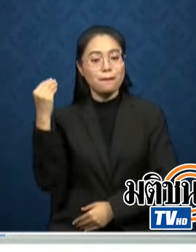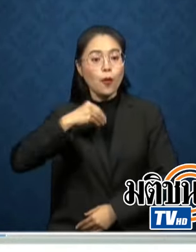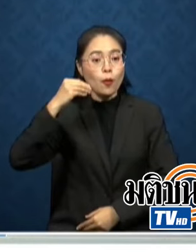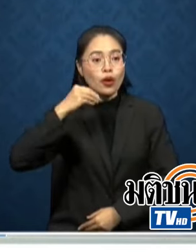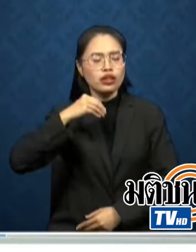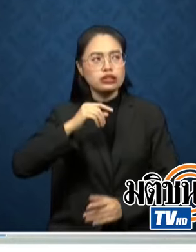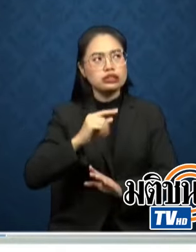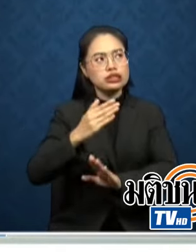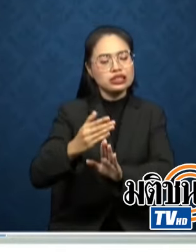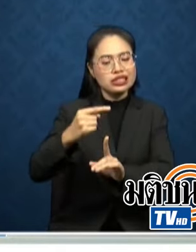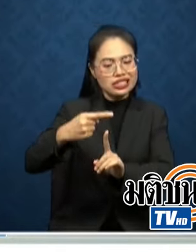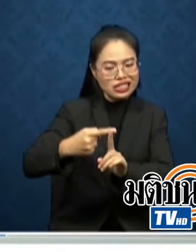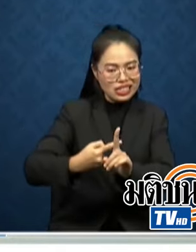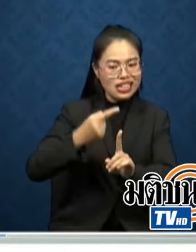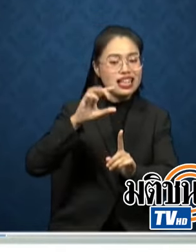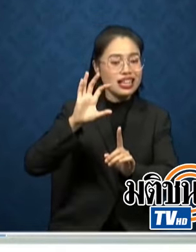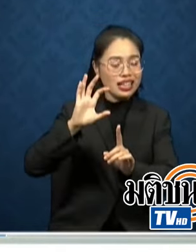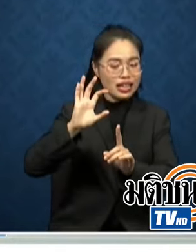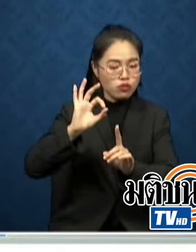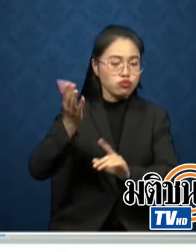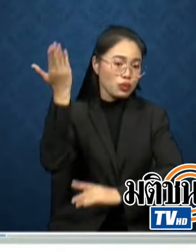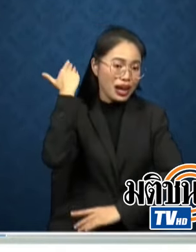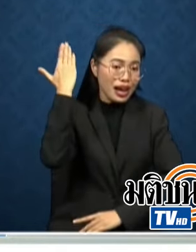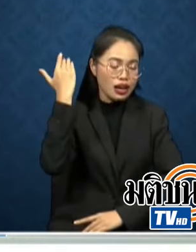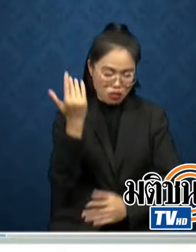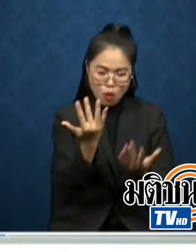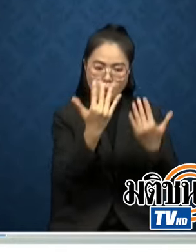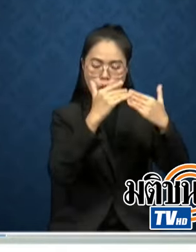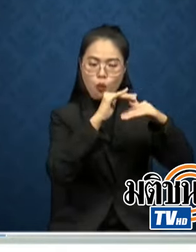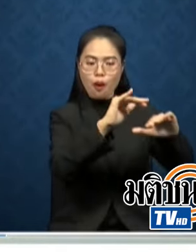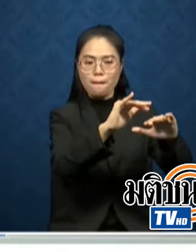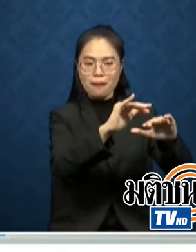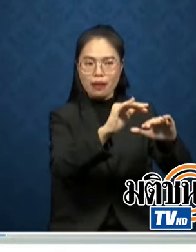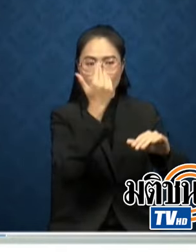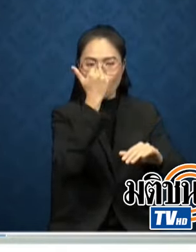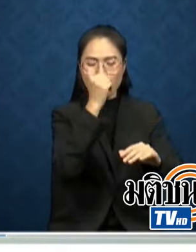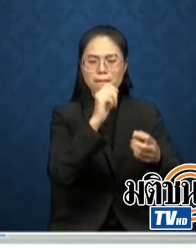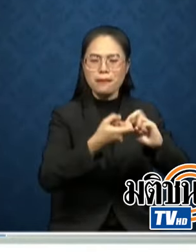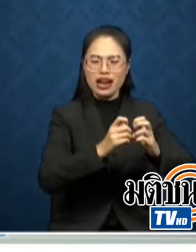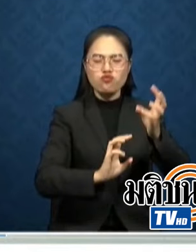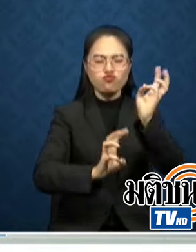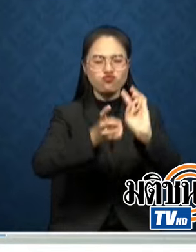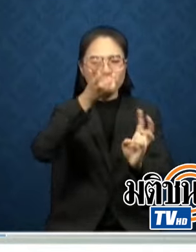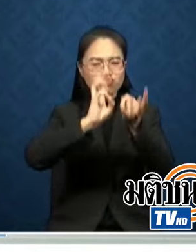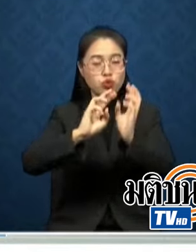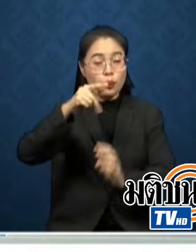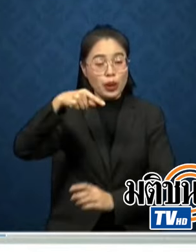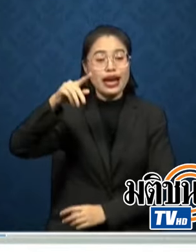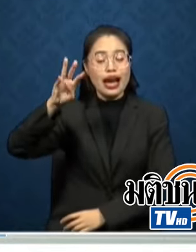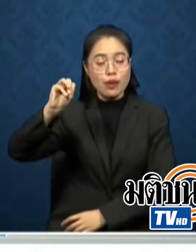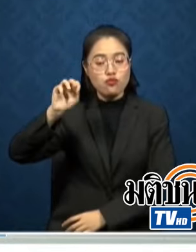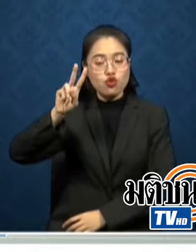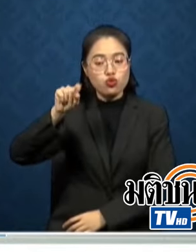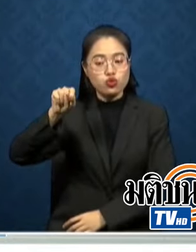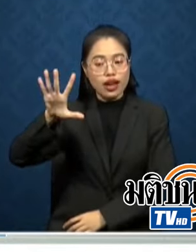เดือนพฤศจิกายนที่ผ่านมาก็ไปนะครับเพราะว่าไปเตรียมการเรื่องฝุ่นนะครับเรื่องจริงๆแล้วเนี่ยเรื่องของฝุ่นเนี่ย